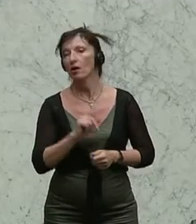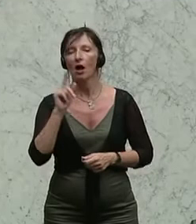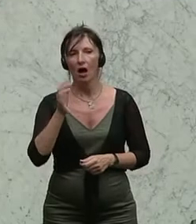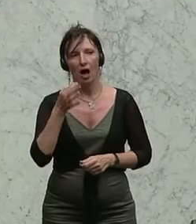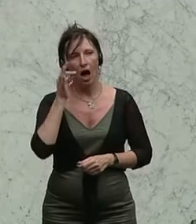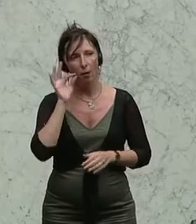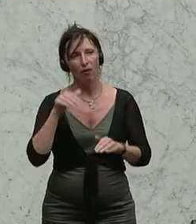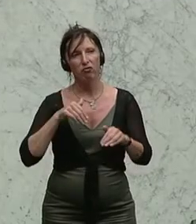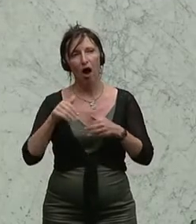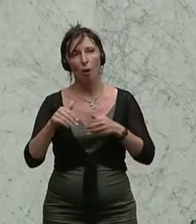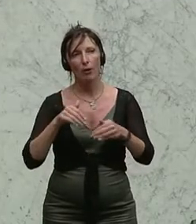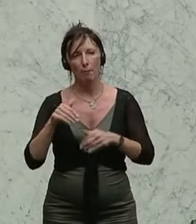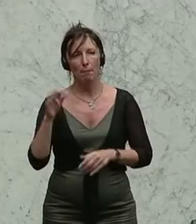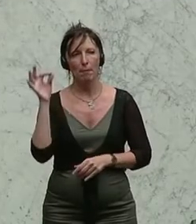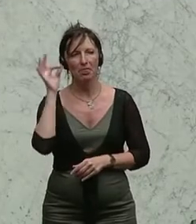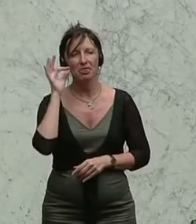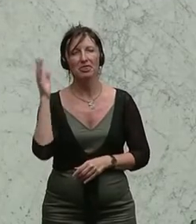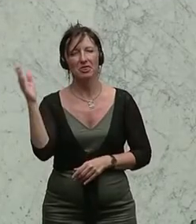Frauenministerin ordentlich auf den Leim gegangen.